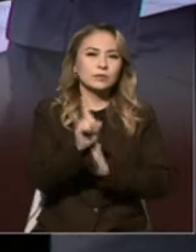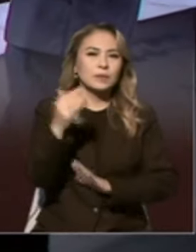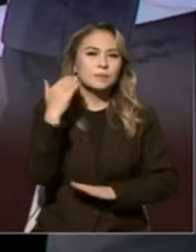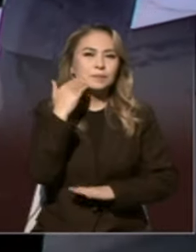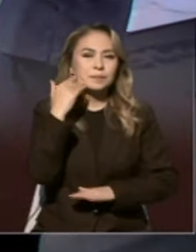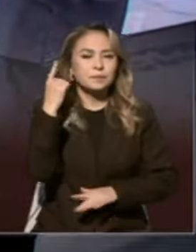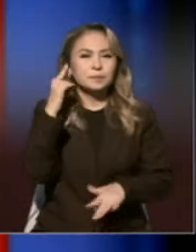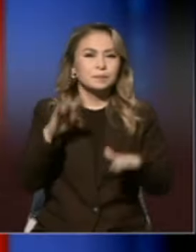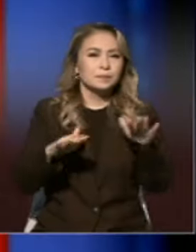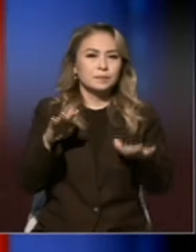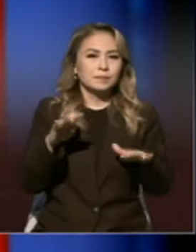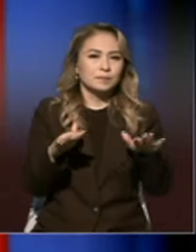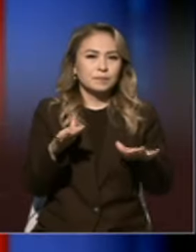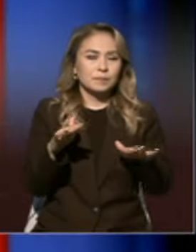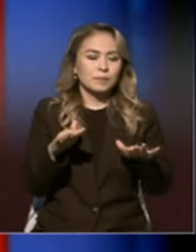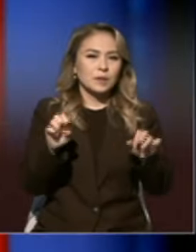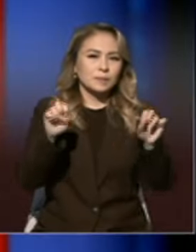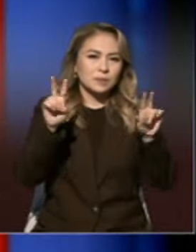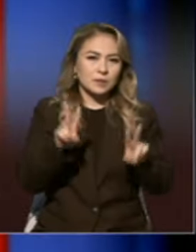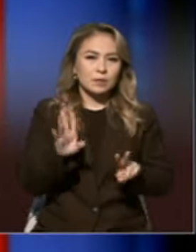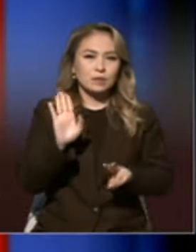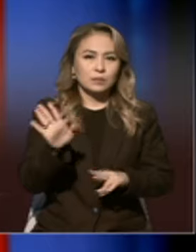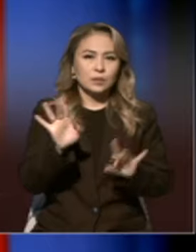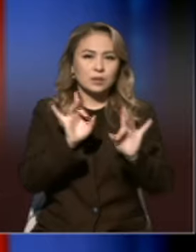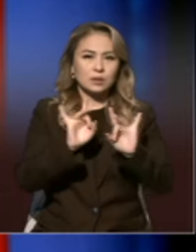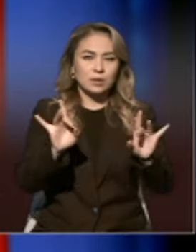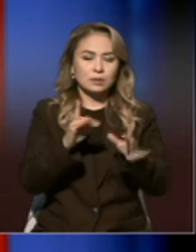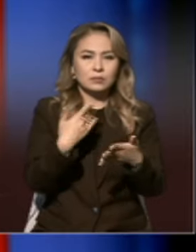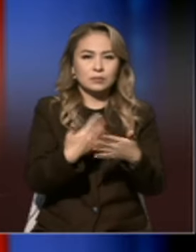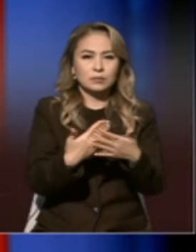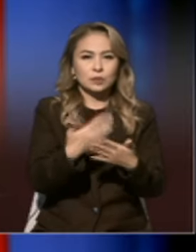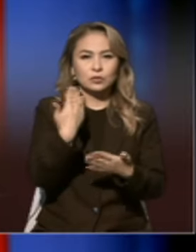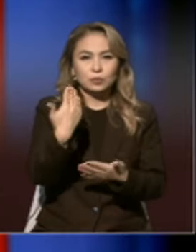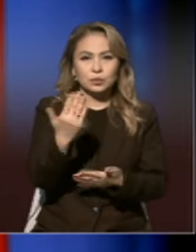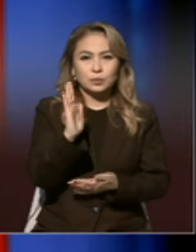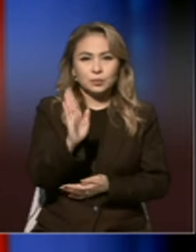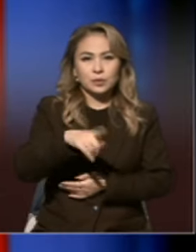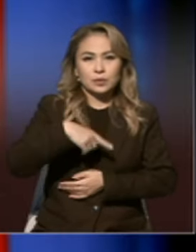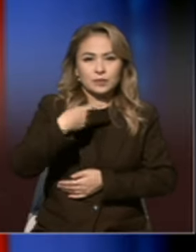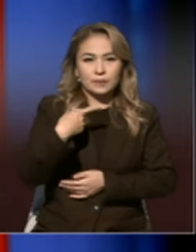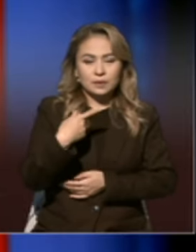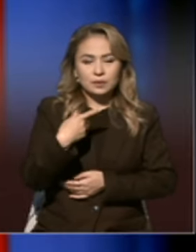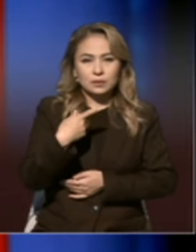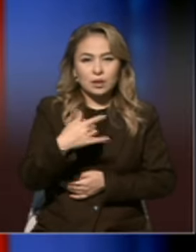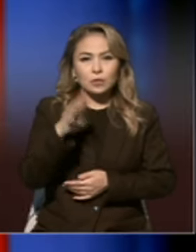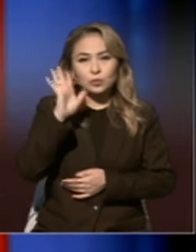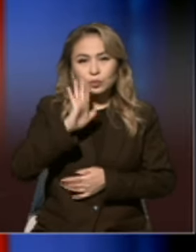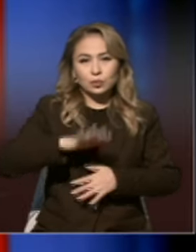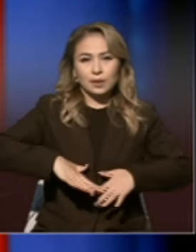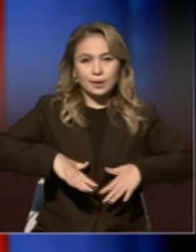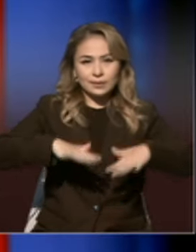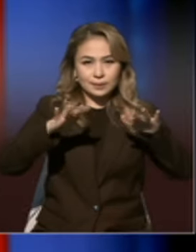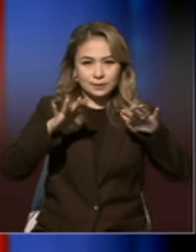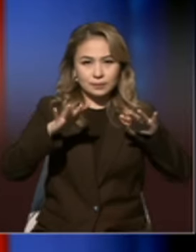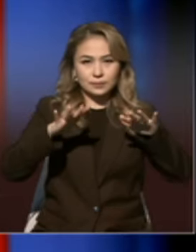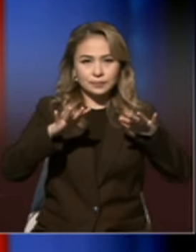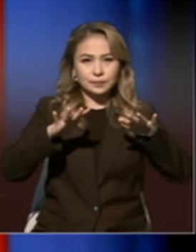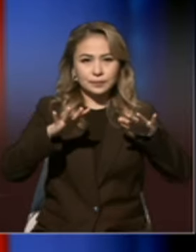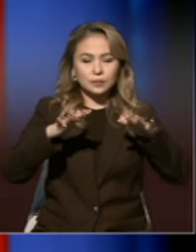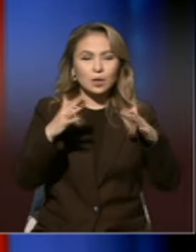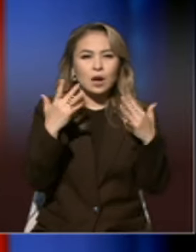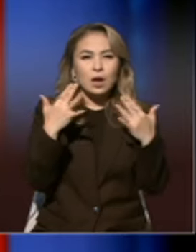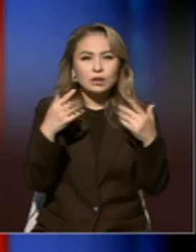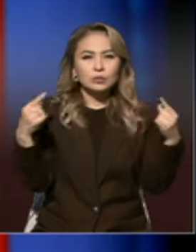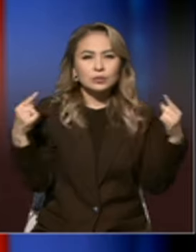тұра тұрайық. Мамандар айтар, Орденбек мырза сіз де айтарсыз қазір. Бірақ енді бұл су тасқынының